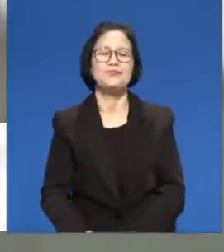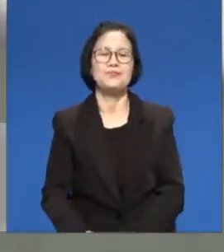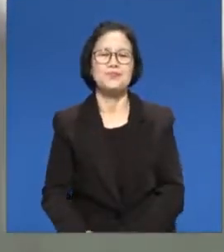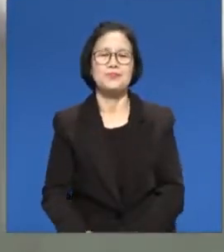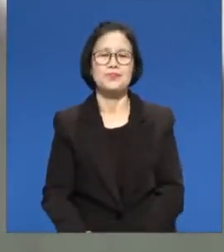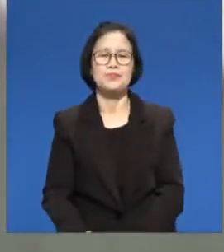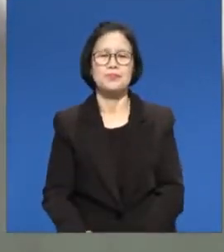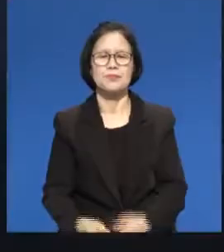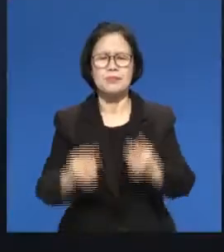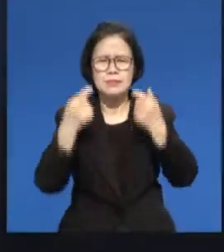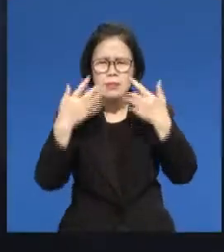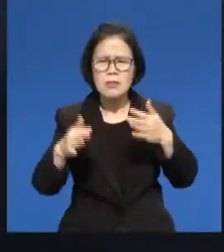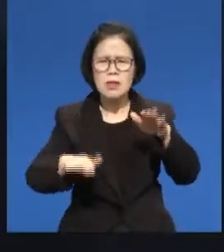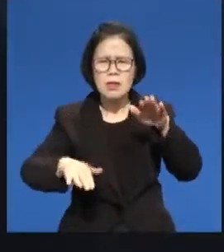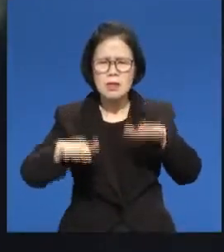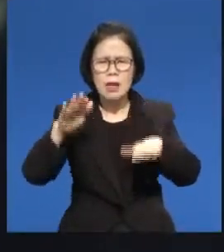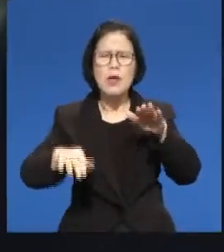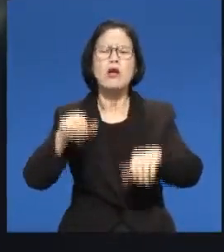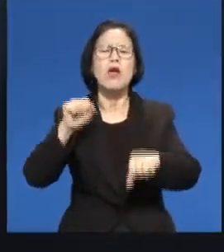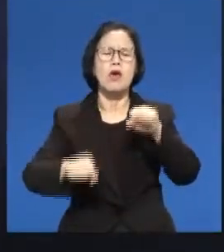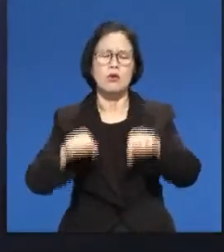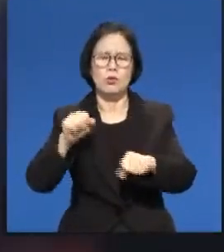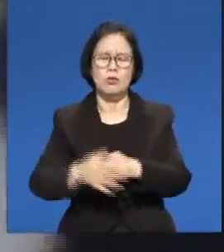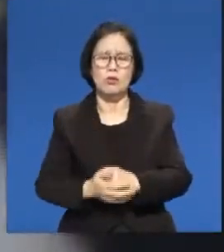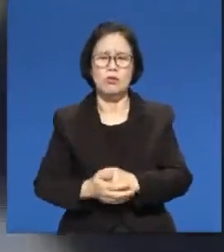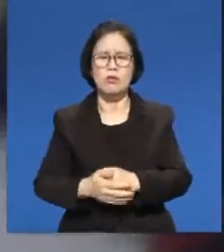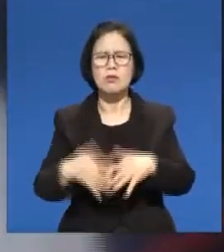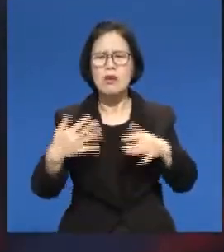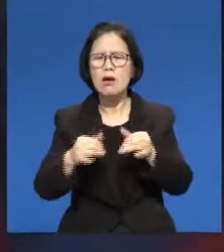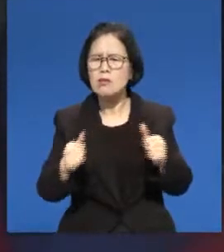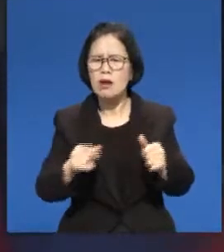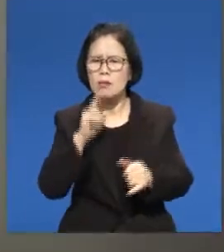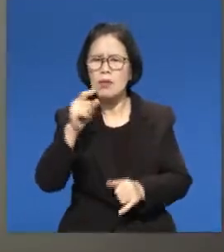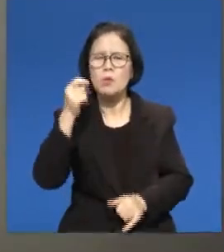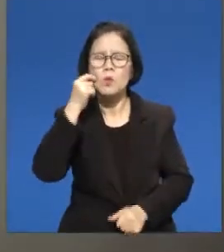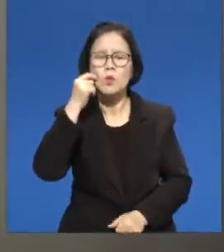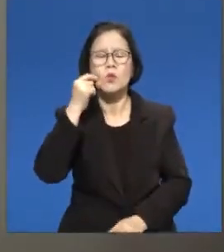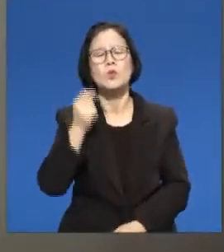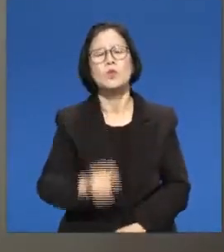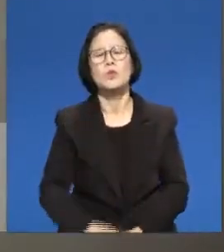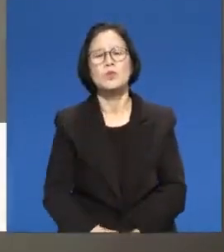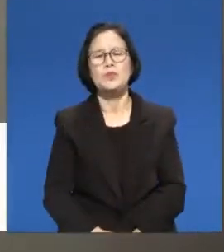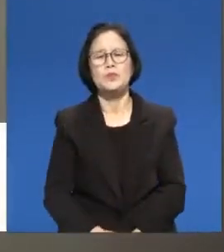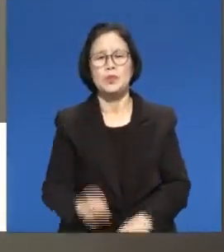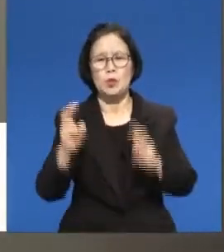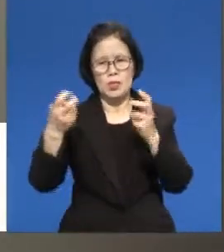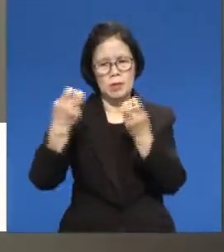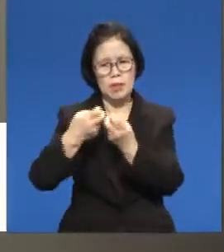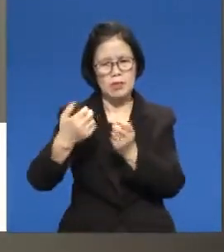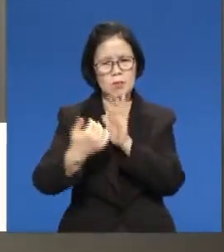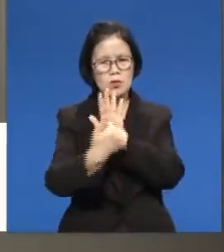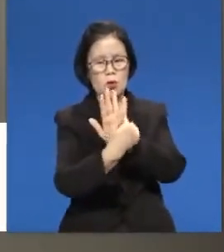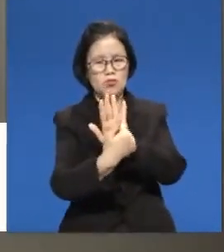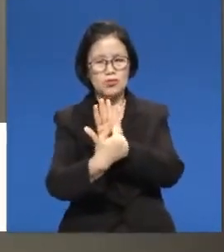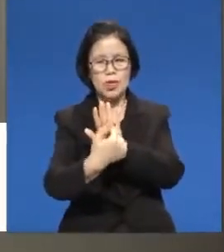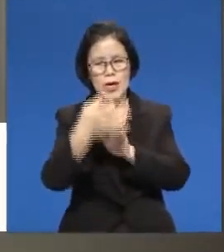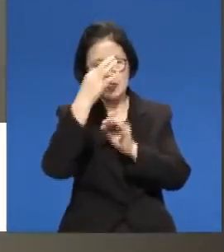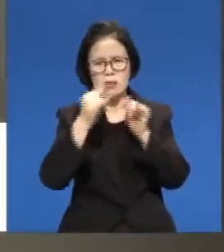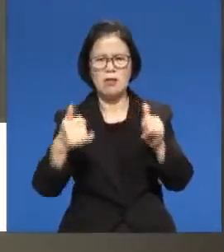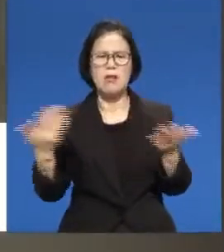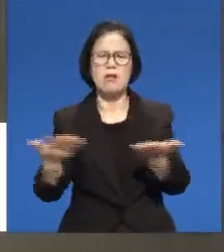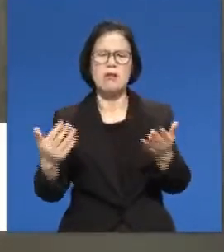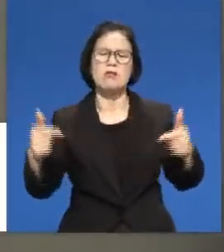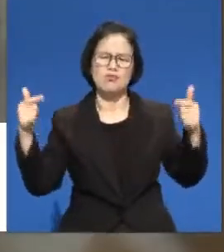명백한 불공정 차별 행위일 수 있지만 약자는 할 말이 없습니다 회사 방침 을 거부한 기사들이 일감이 주로